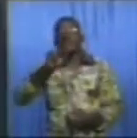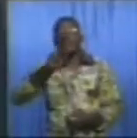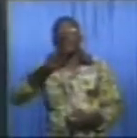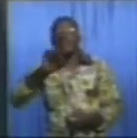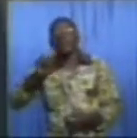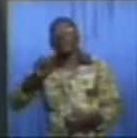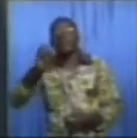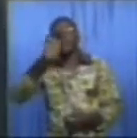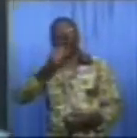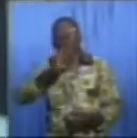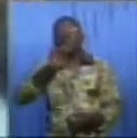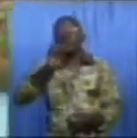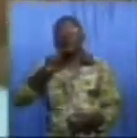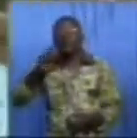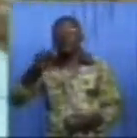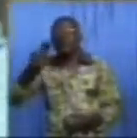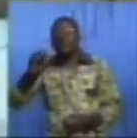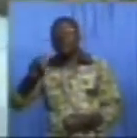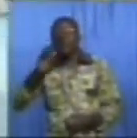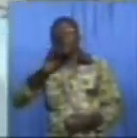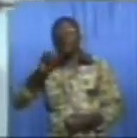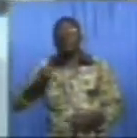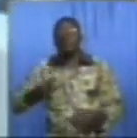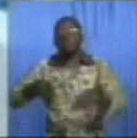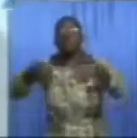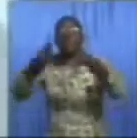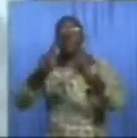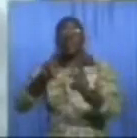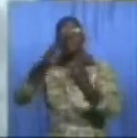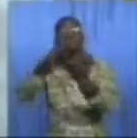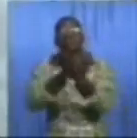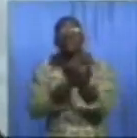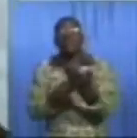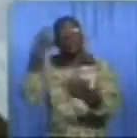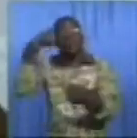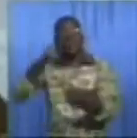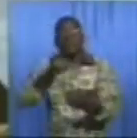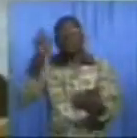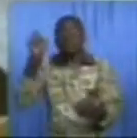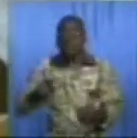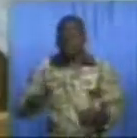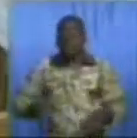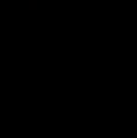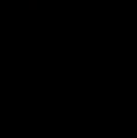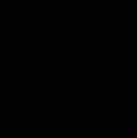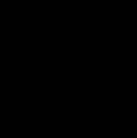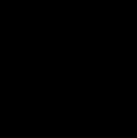Seno et l'Oudalan. Ils vont permettre d'améliorer les conditions de vie de ces populations.